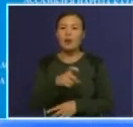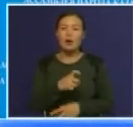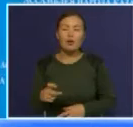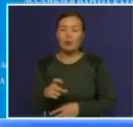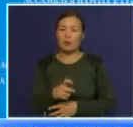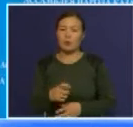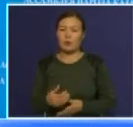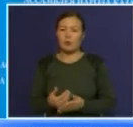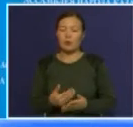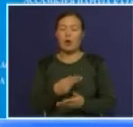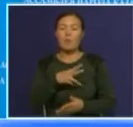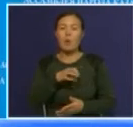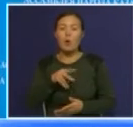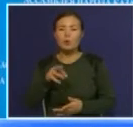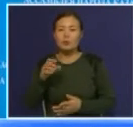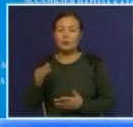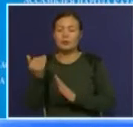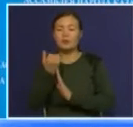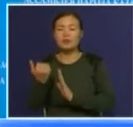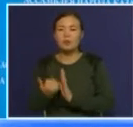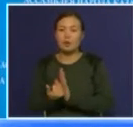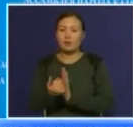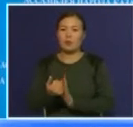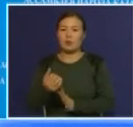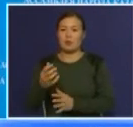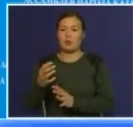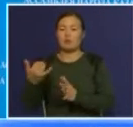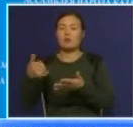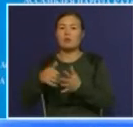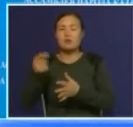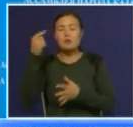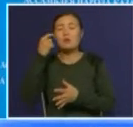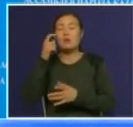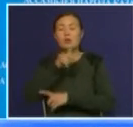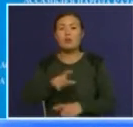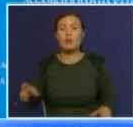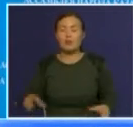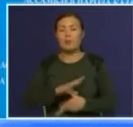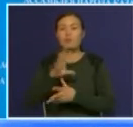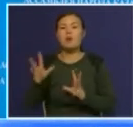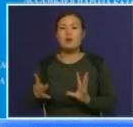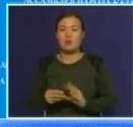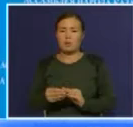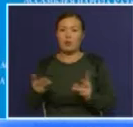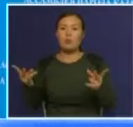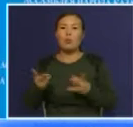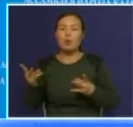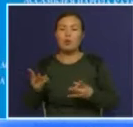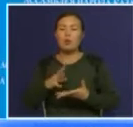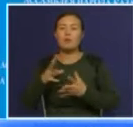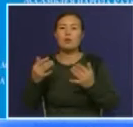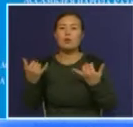или политическую систему, сознание человека, это прежде всего нужно обрести